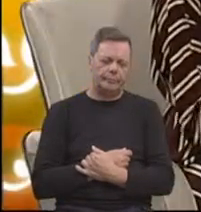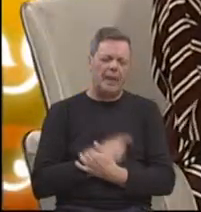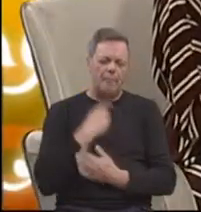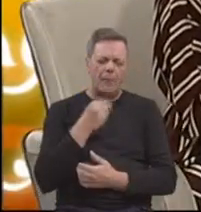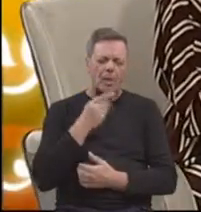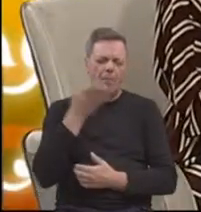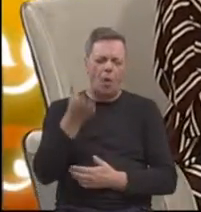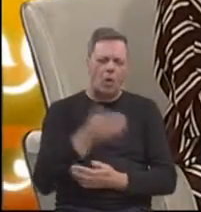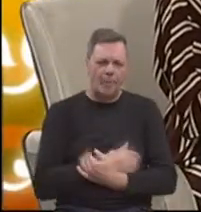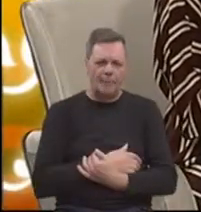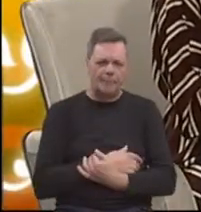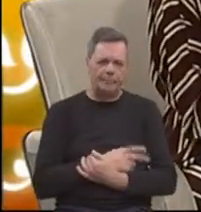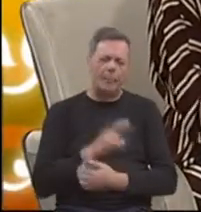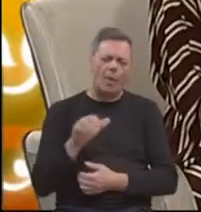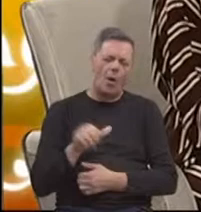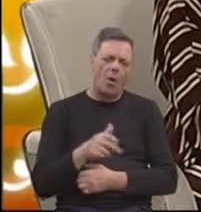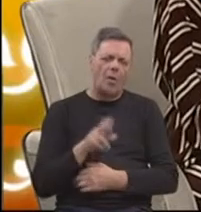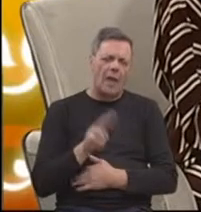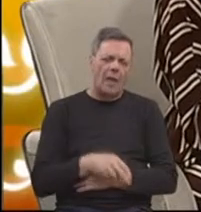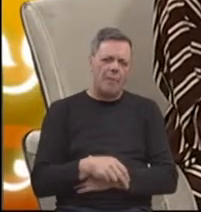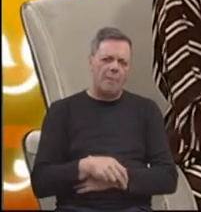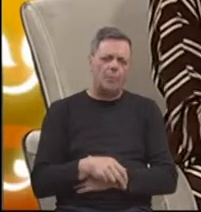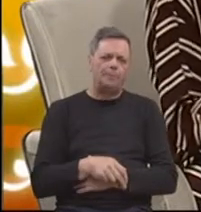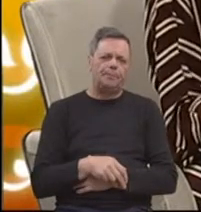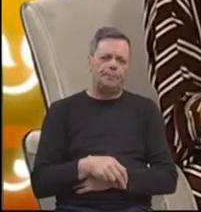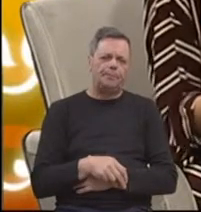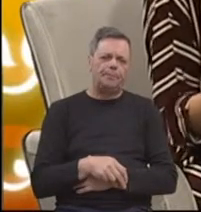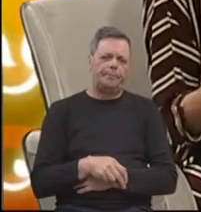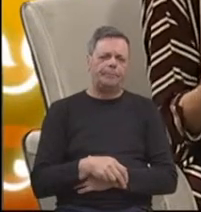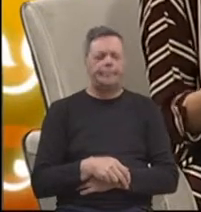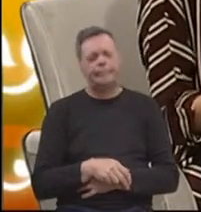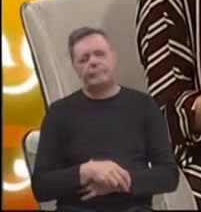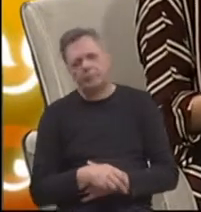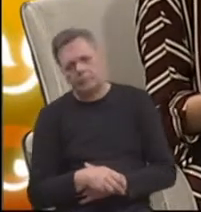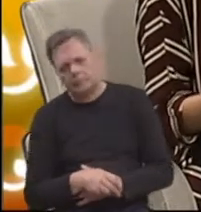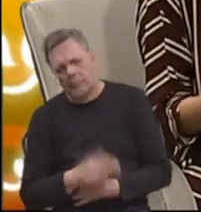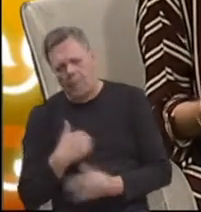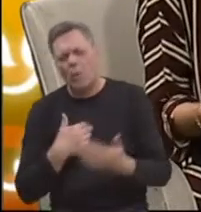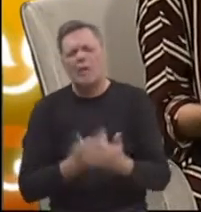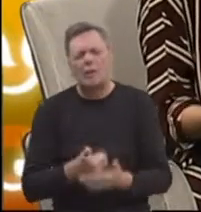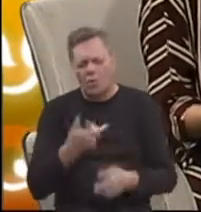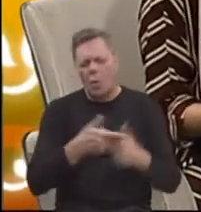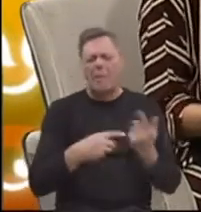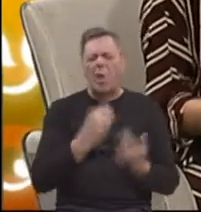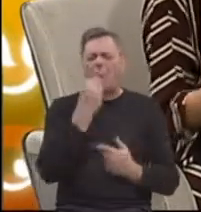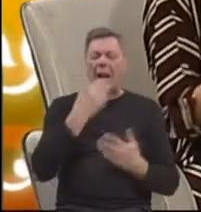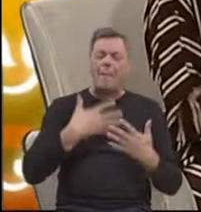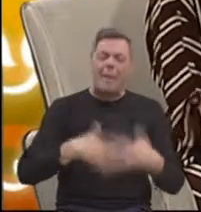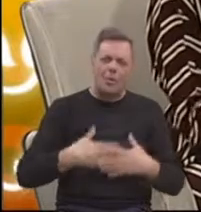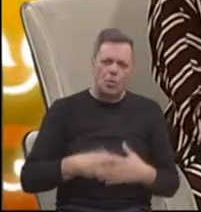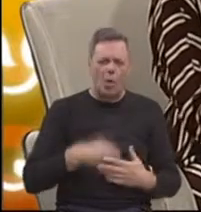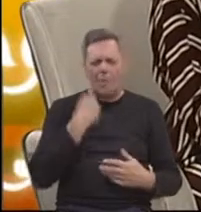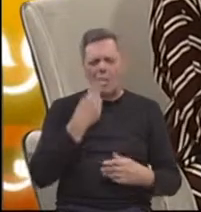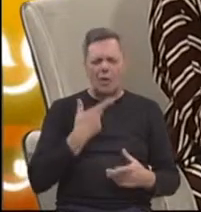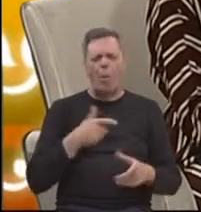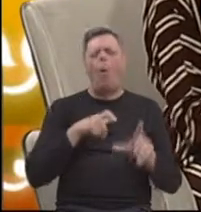Sigurno. Dalje imamo ono što je Carmen spomenula, da se posvećujemo onom dijelu prehrambene industrije. Pričat ćemo